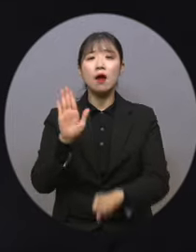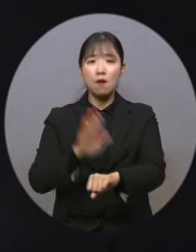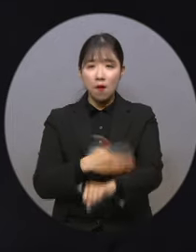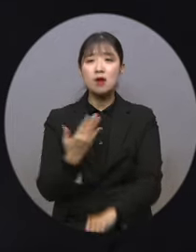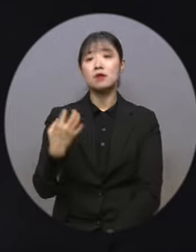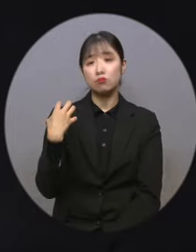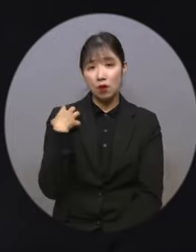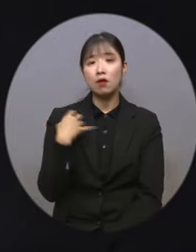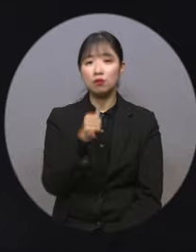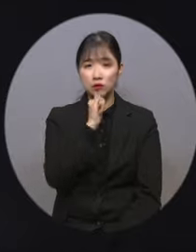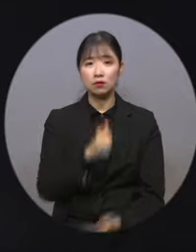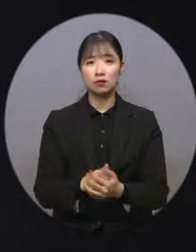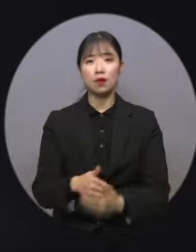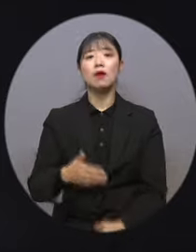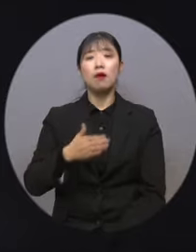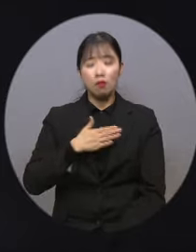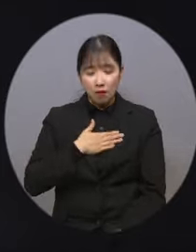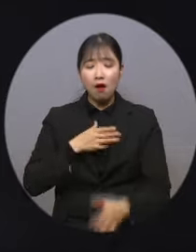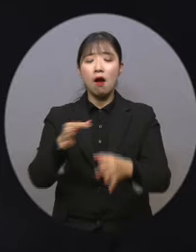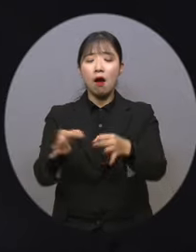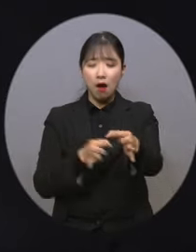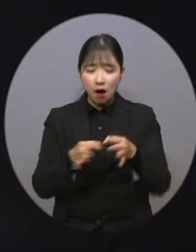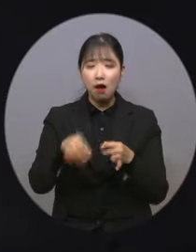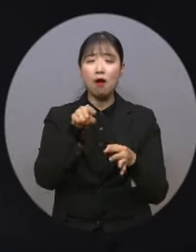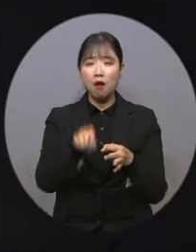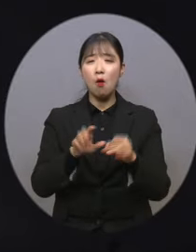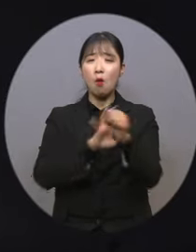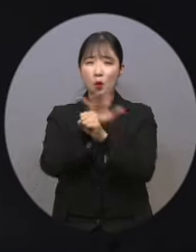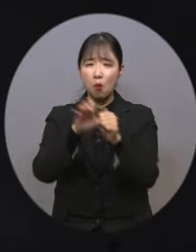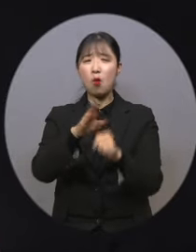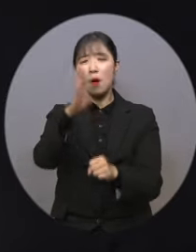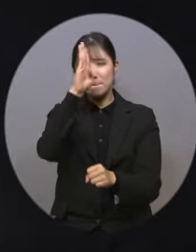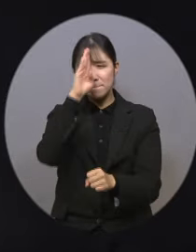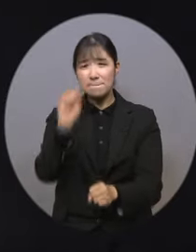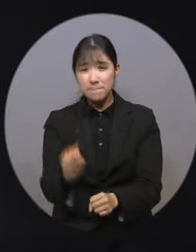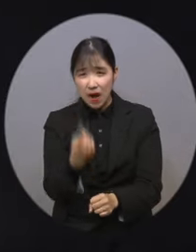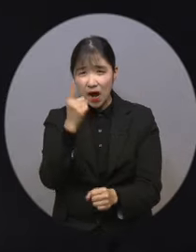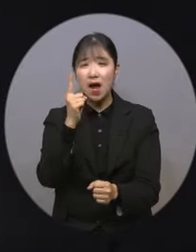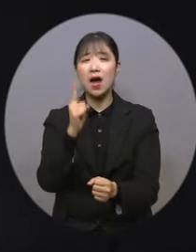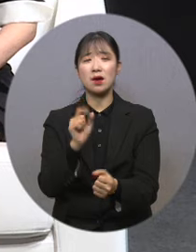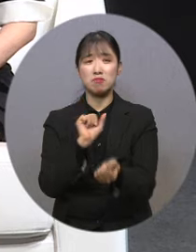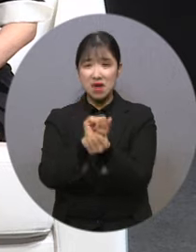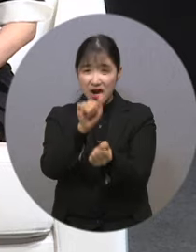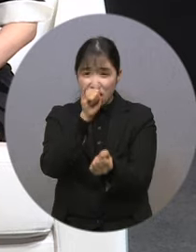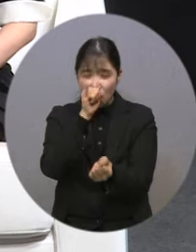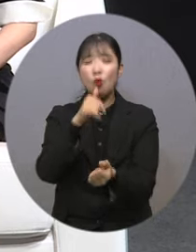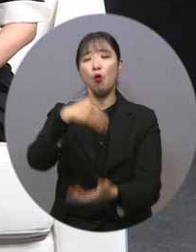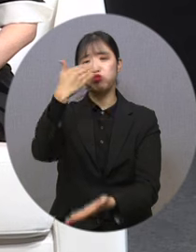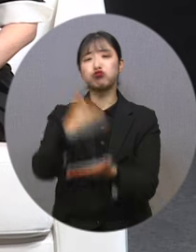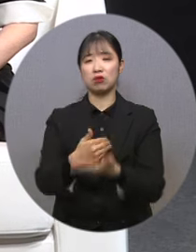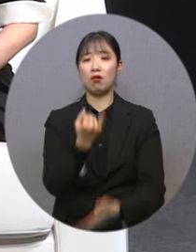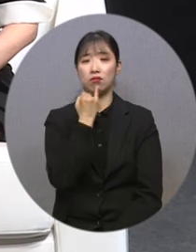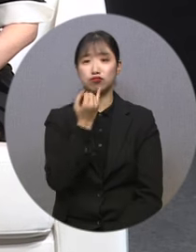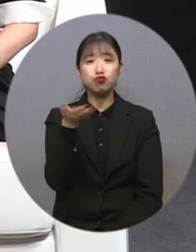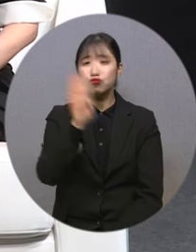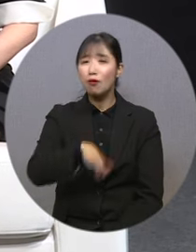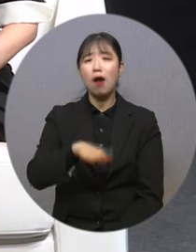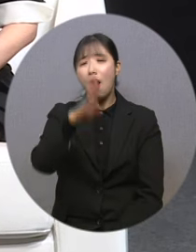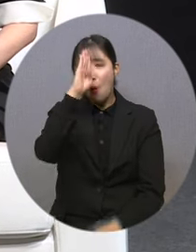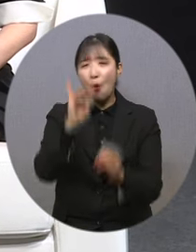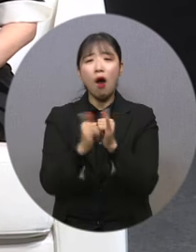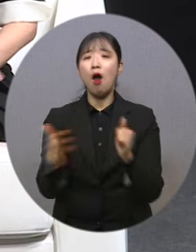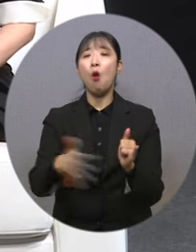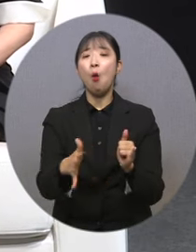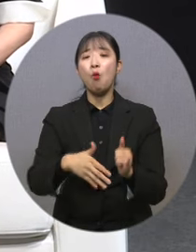과실 책임 내가 내 업체에서 권한 자는 몸은 내가 문 닫는다 거기 씨앗의 있어요 근데 굴러 앉아도 안나온 데서 왜